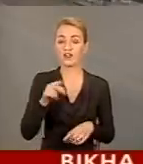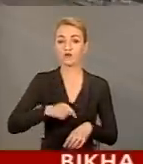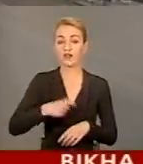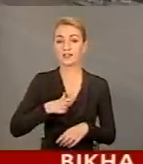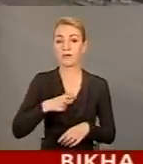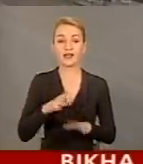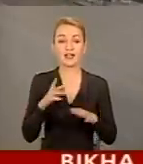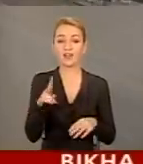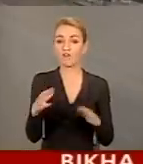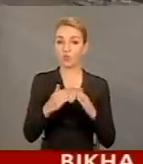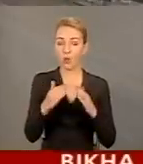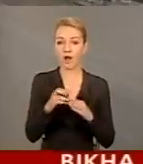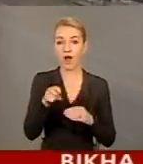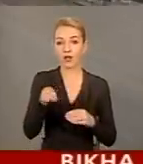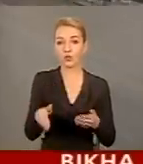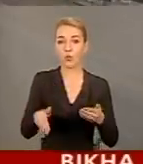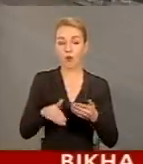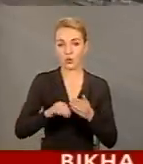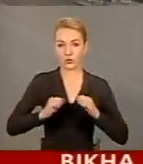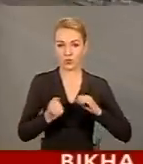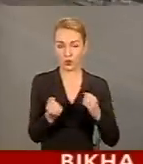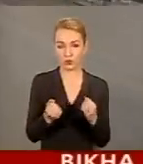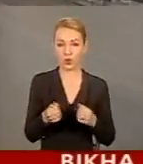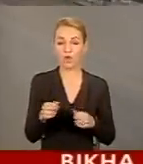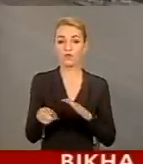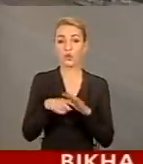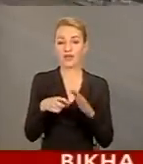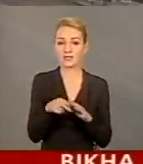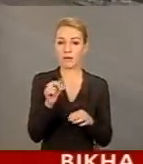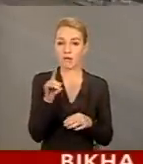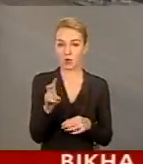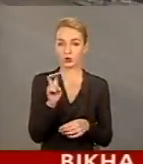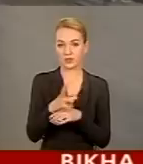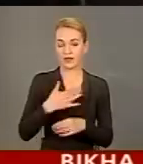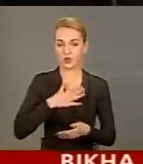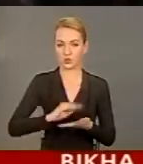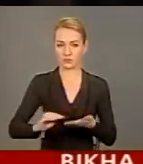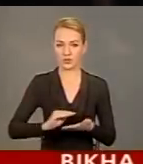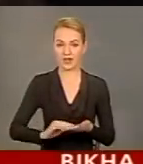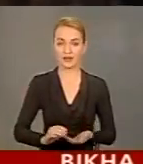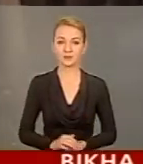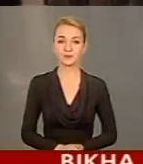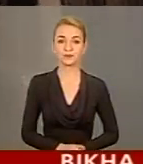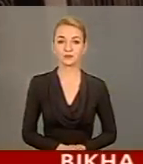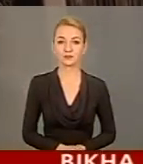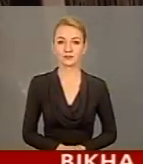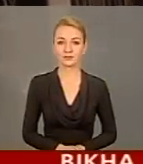вдома, але й допомагають один одному. У донецький бар в Києві сходила Ірина Трабук.